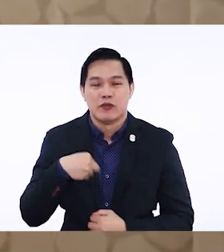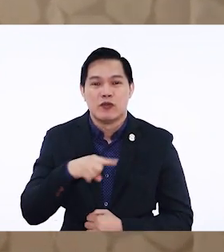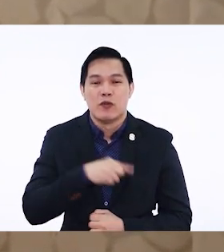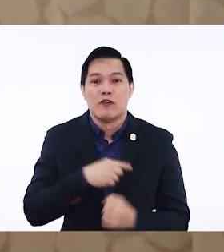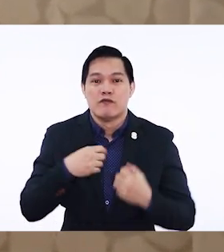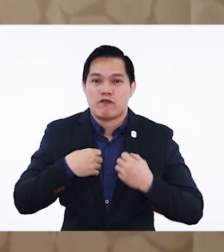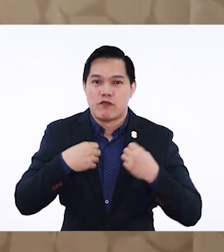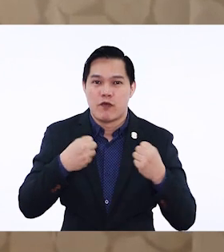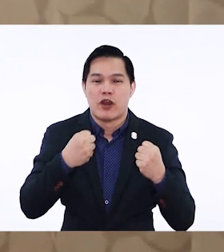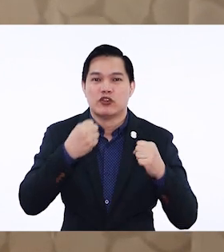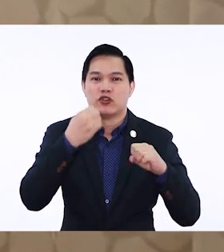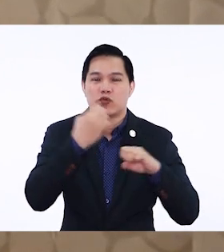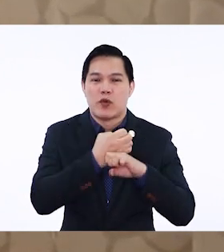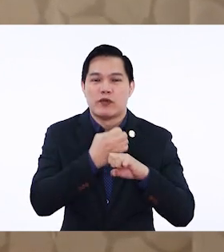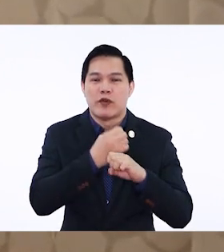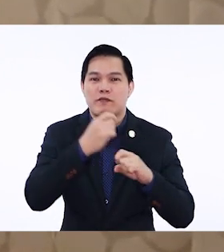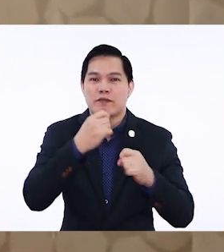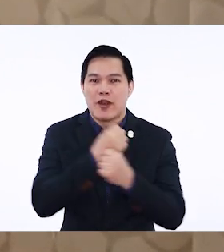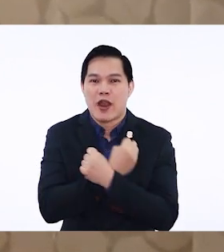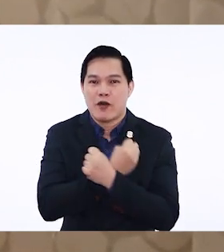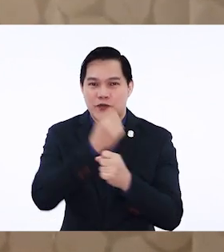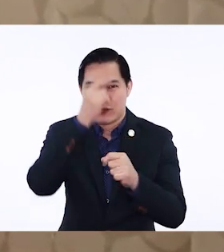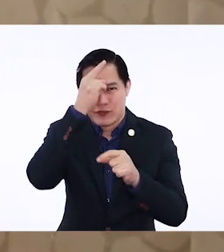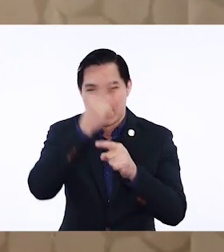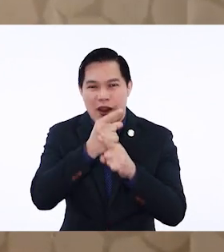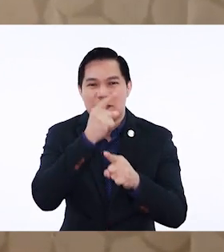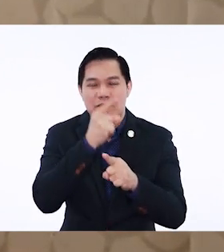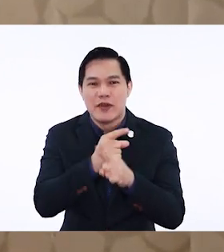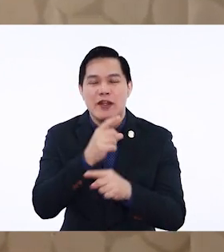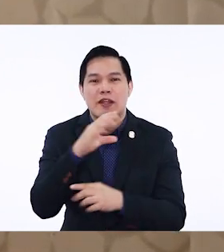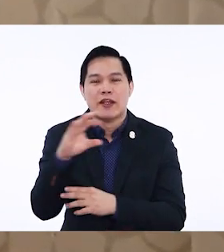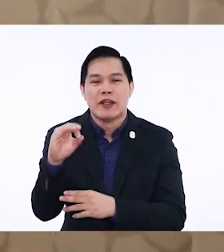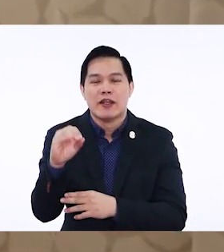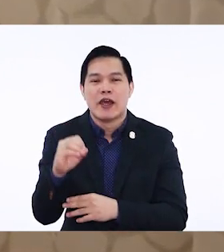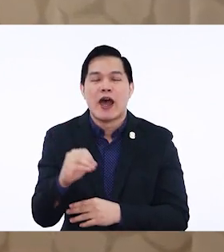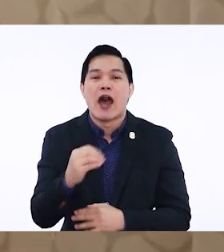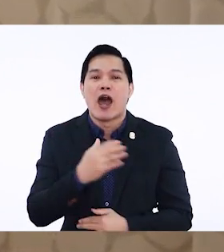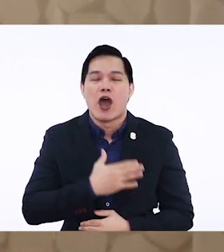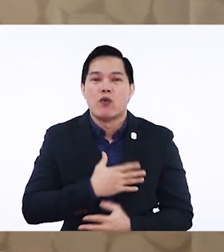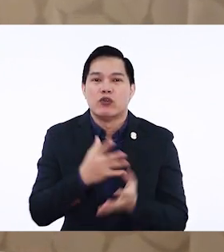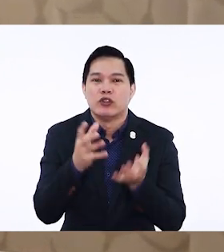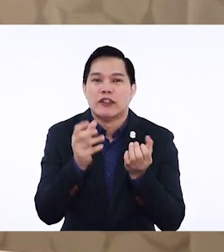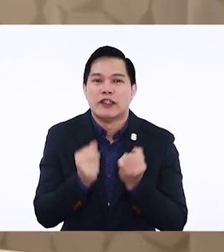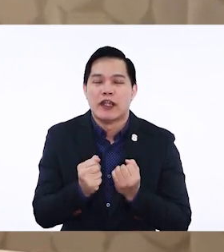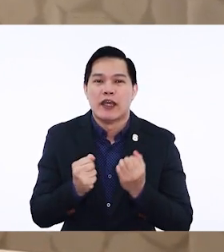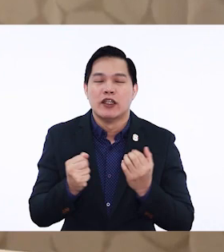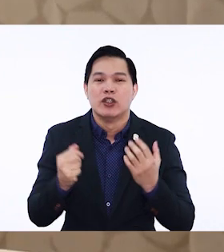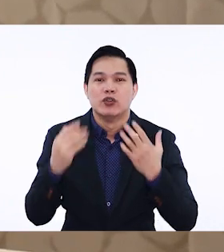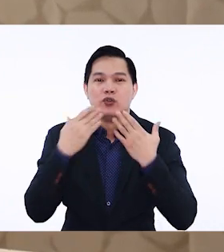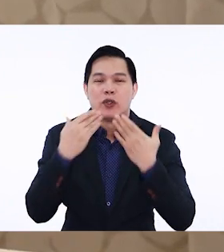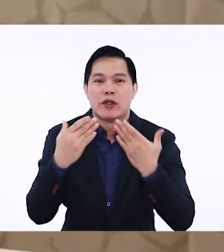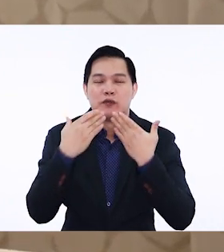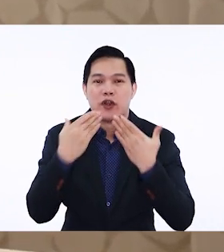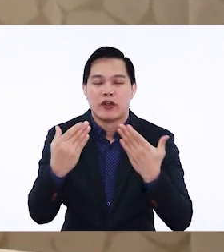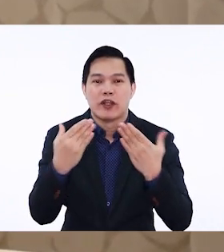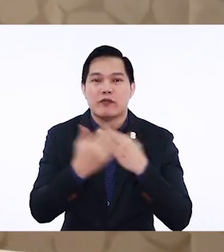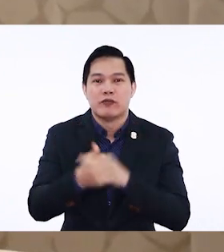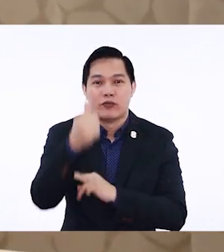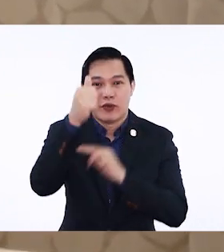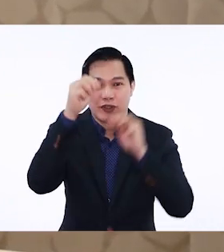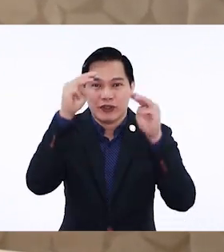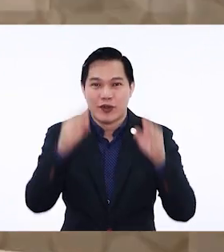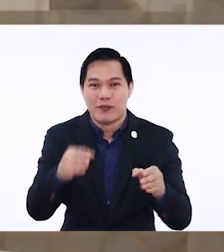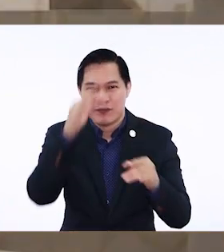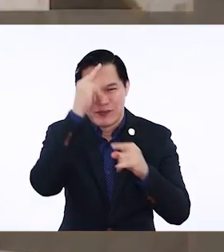gracias al hermano Eduardo V. Manalo por lanzar estas actividades, que realmente son necesarias para fortalecer la fe de los hermanos.